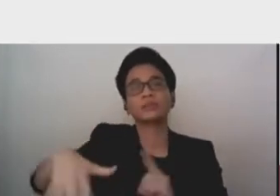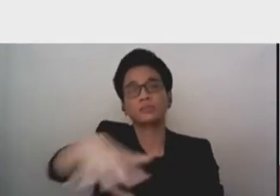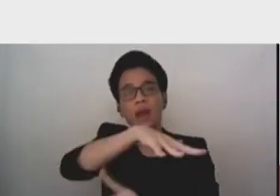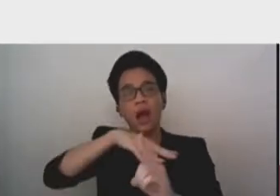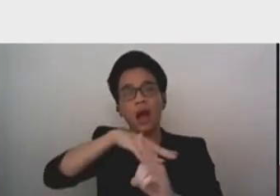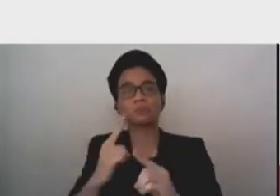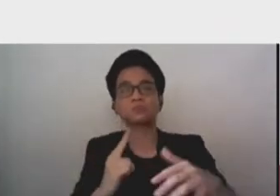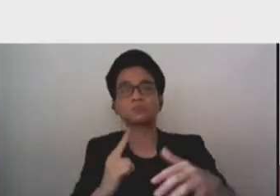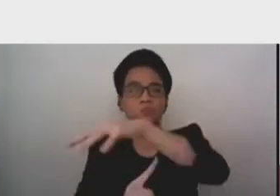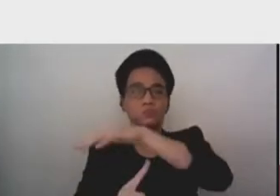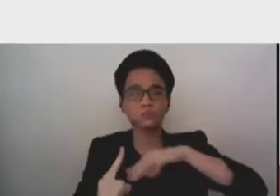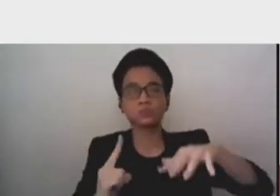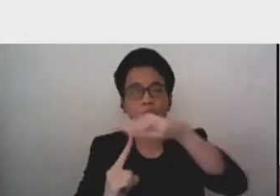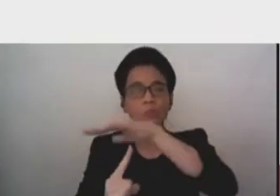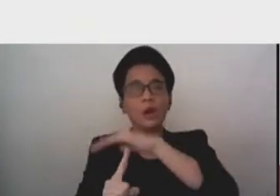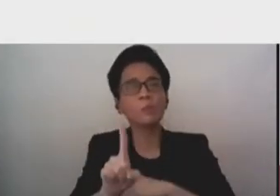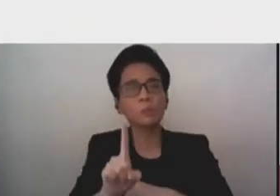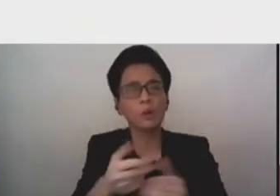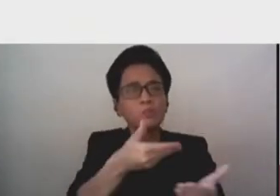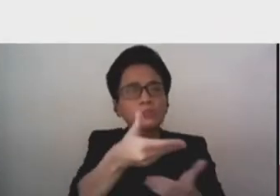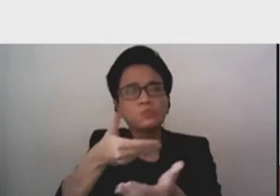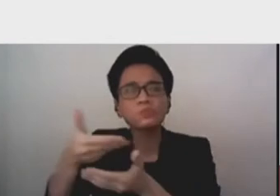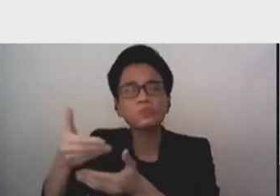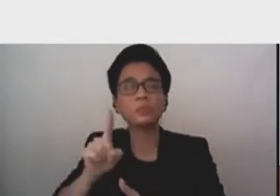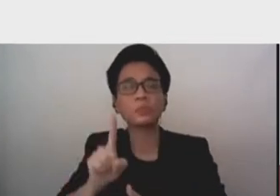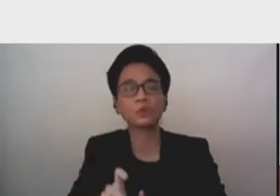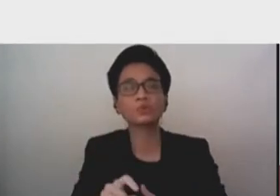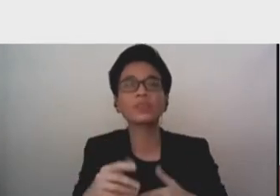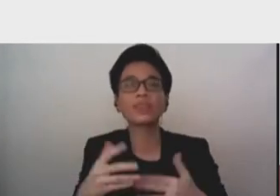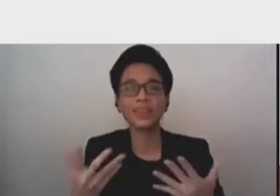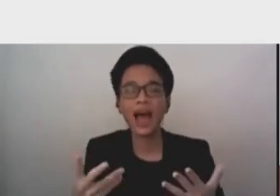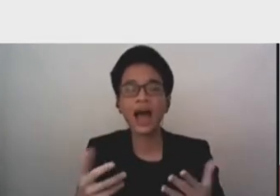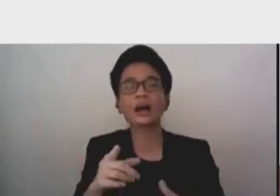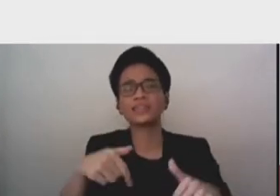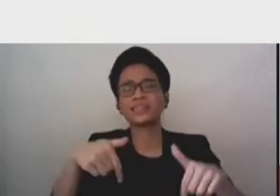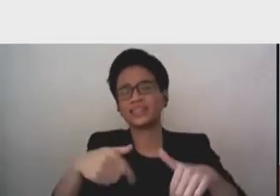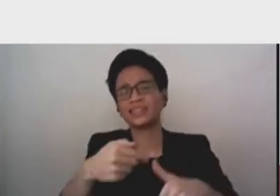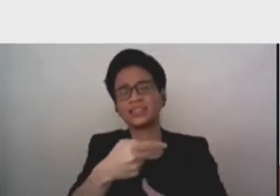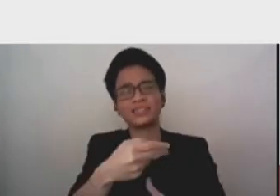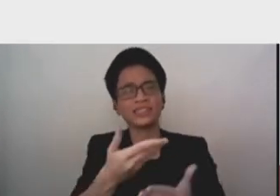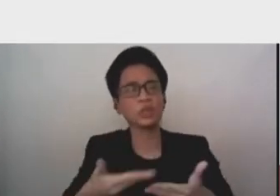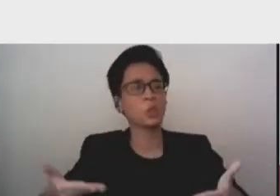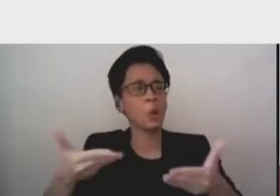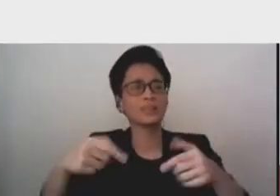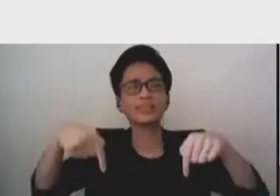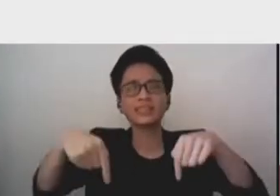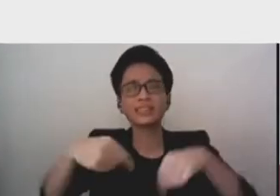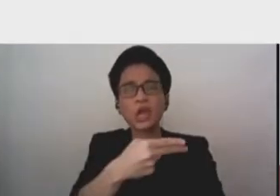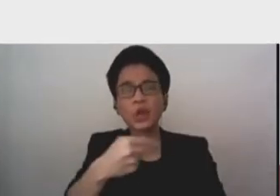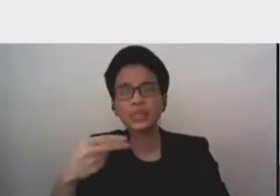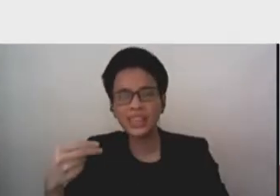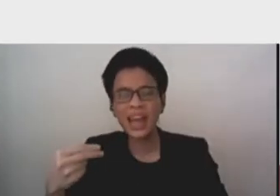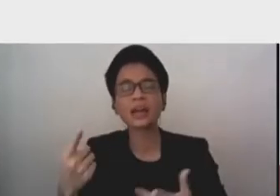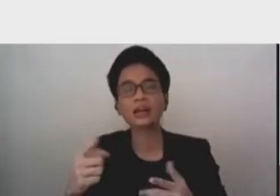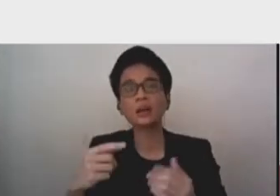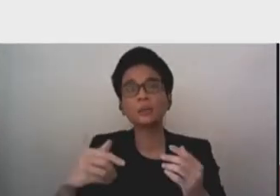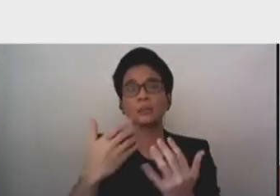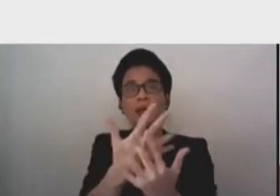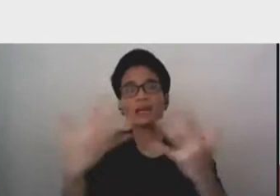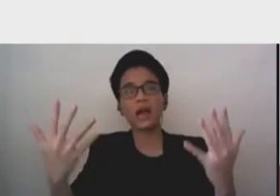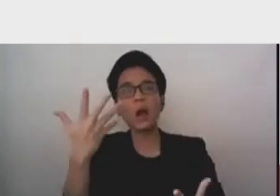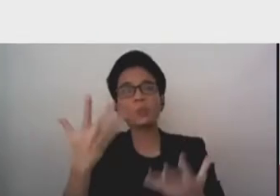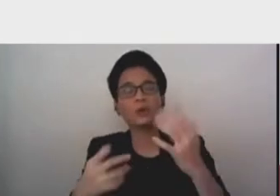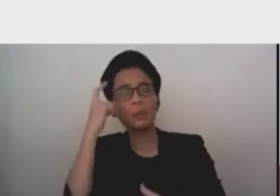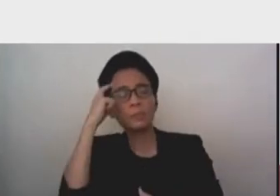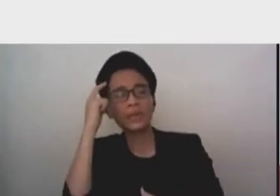sebuah perasaan yang mungkin kasarnya ketika kita tinggal di budaya Indonesia yang kemudian beberapa hal dianggap tabu, salah satunya mungkin